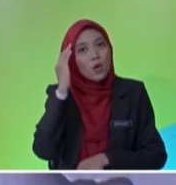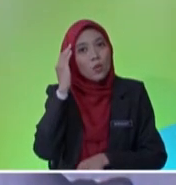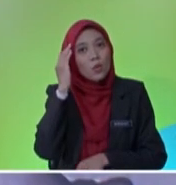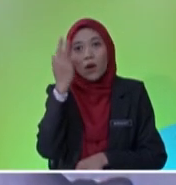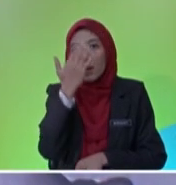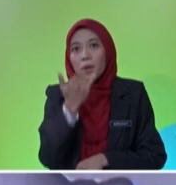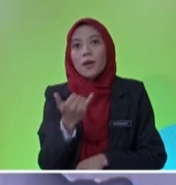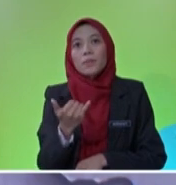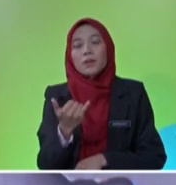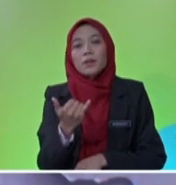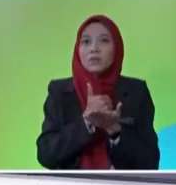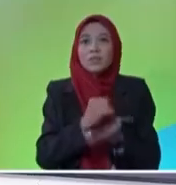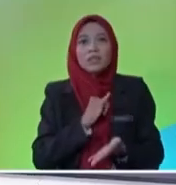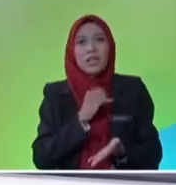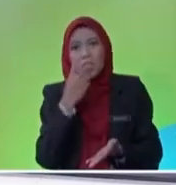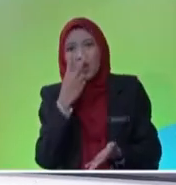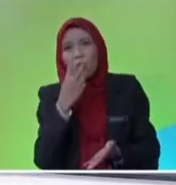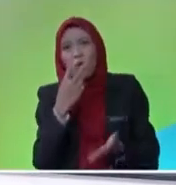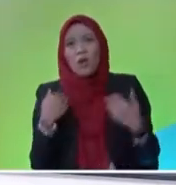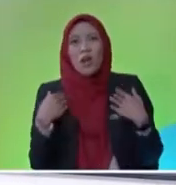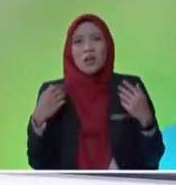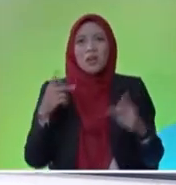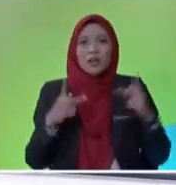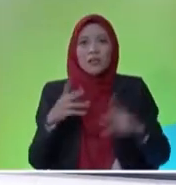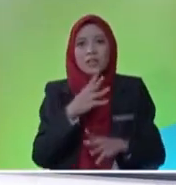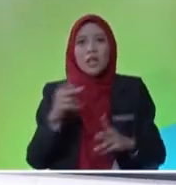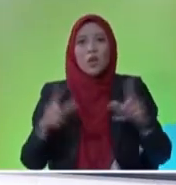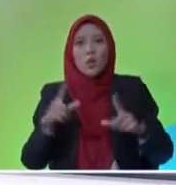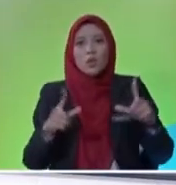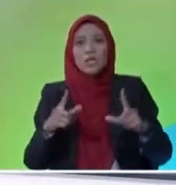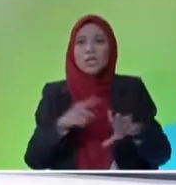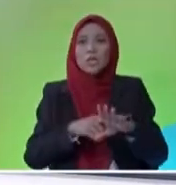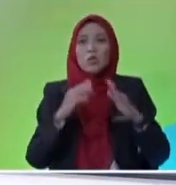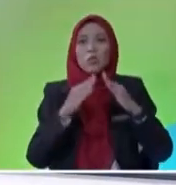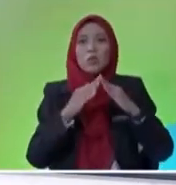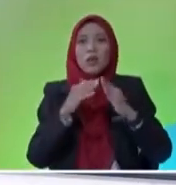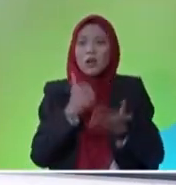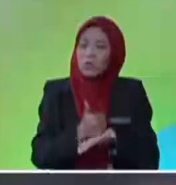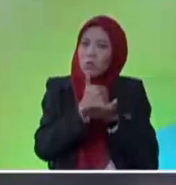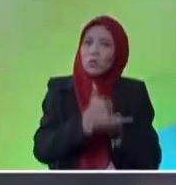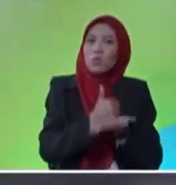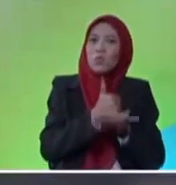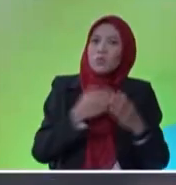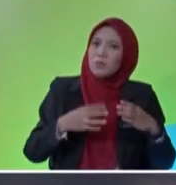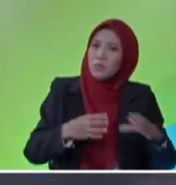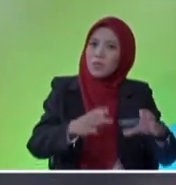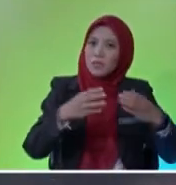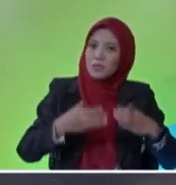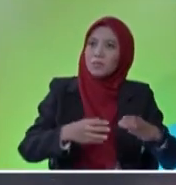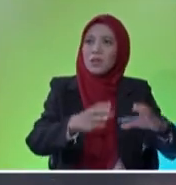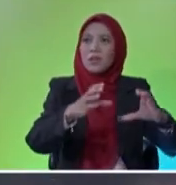tahu jenis kecemasan yang dialami perempuan cerita dengan Duri ini alokasi saya dekat Jalan cepet C